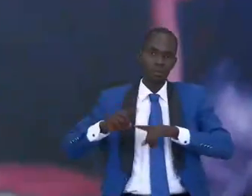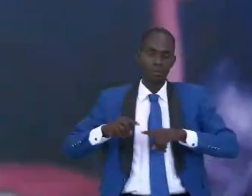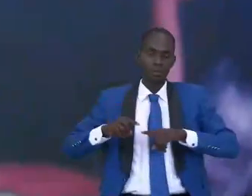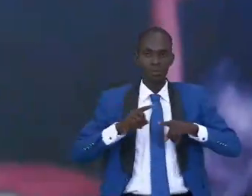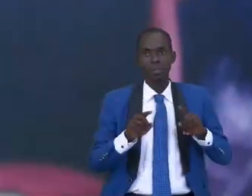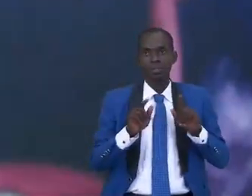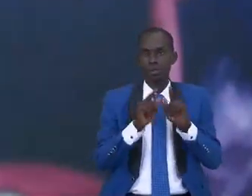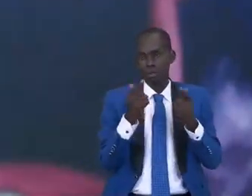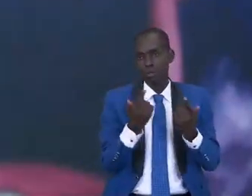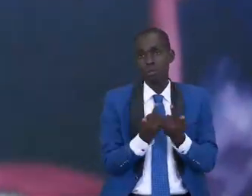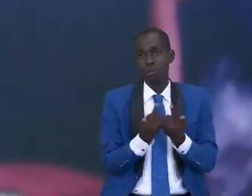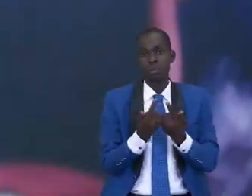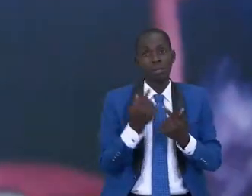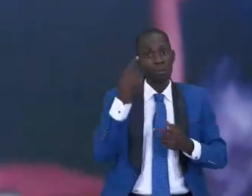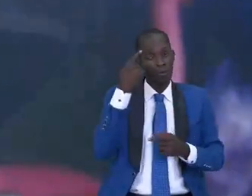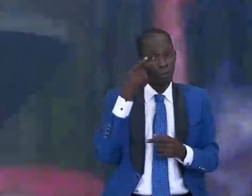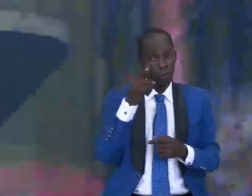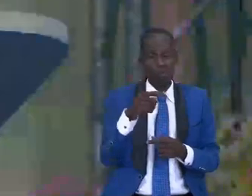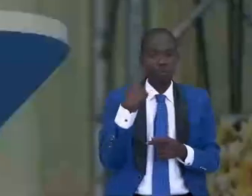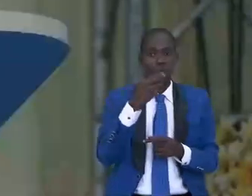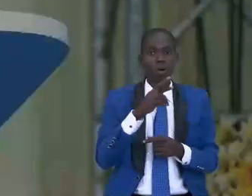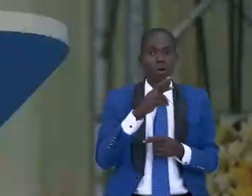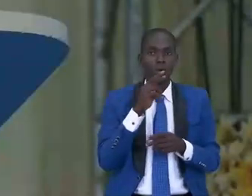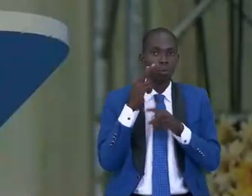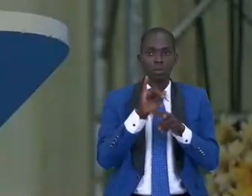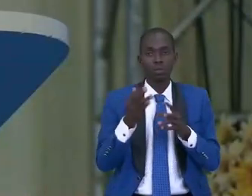de ceux qui attendent la prière,